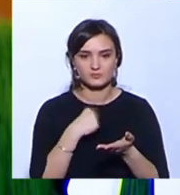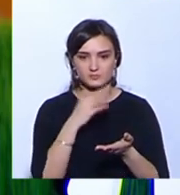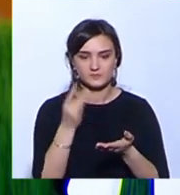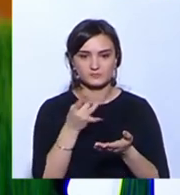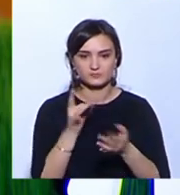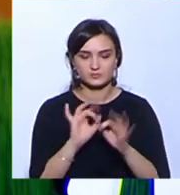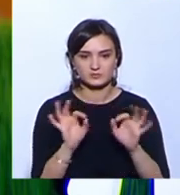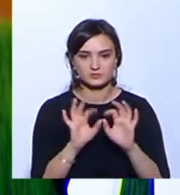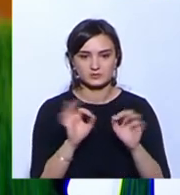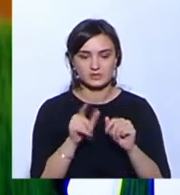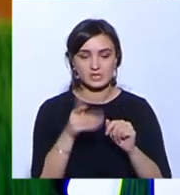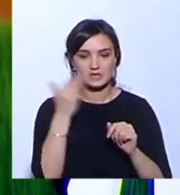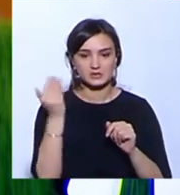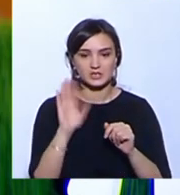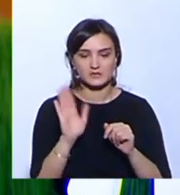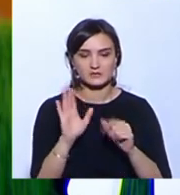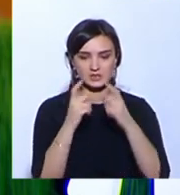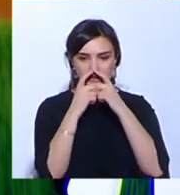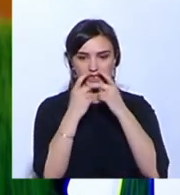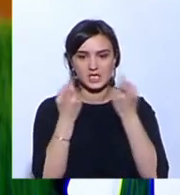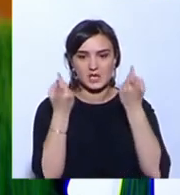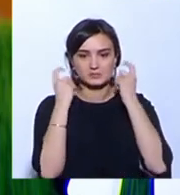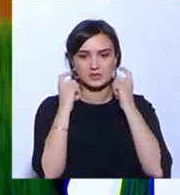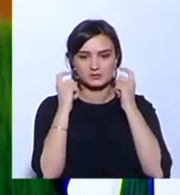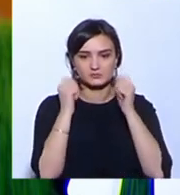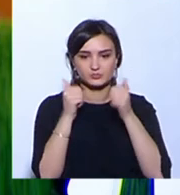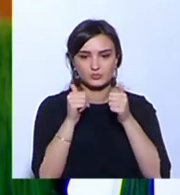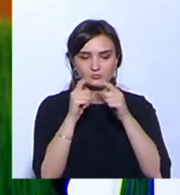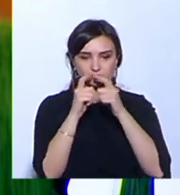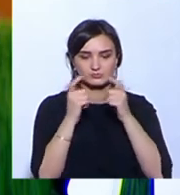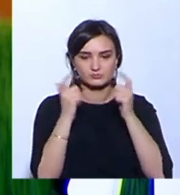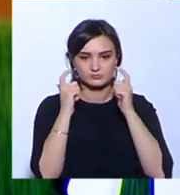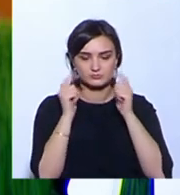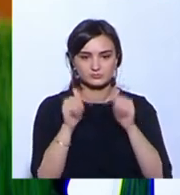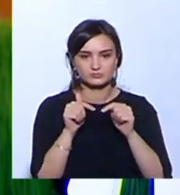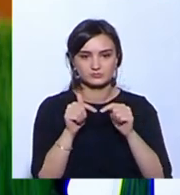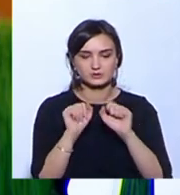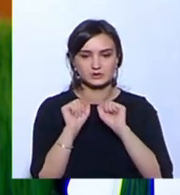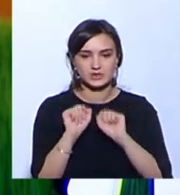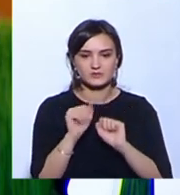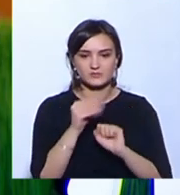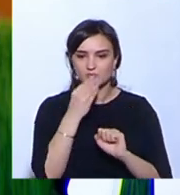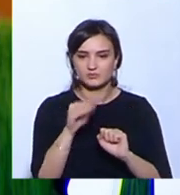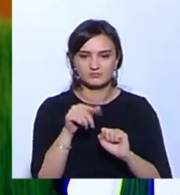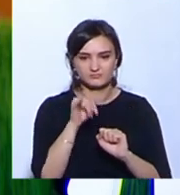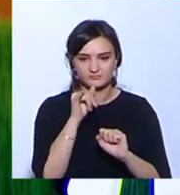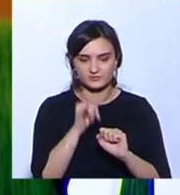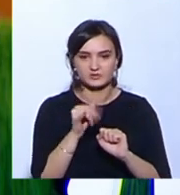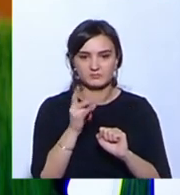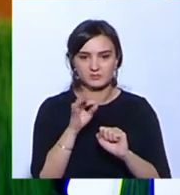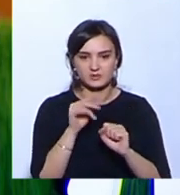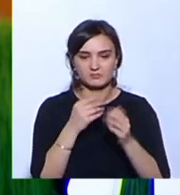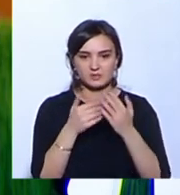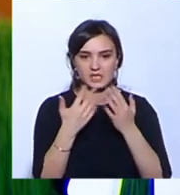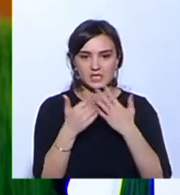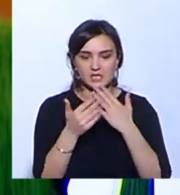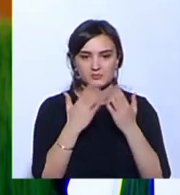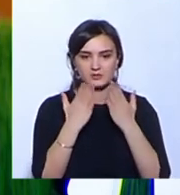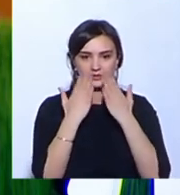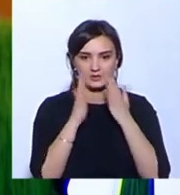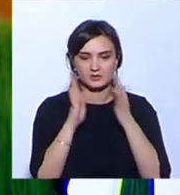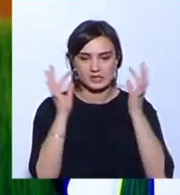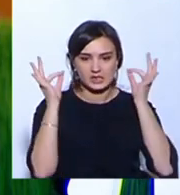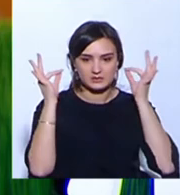არაერთხელ გვისაუბრია. არ დაგავიწყდეთ ნიღაბთან ურთიერთობა. ეს არ არის უნივერსალური დაცვის საშუალება, რომ არ შევეხოთ ნიღაბს,